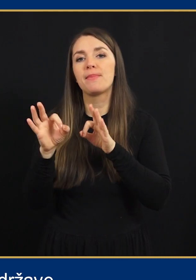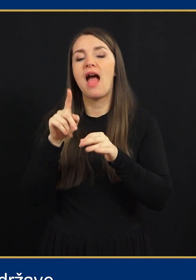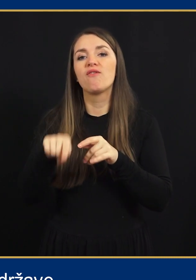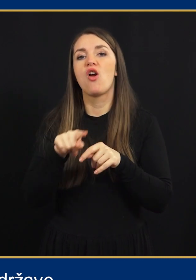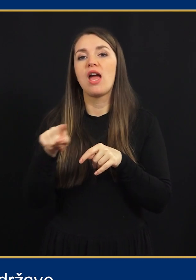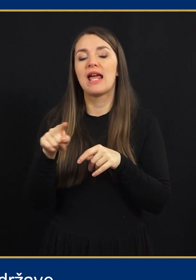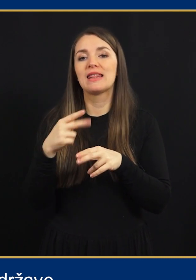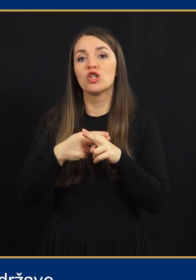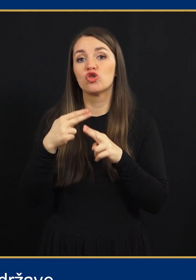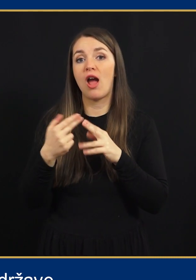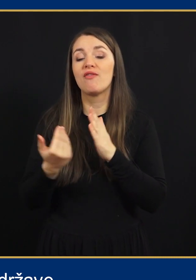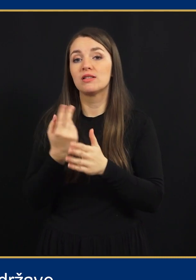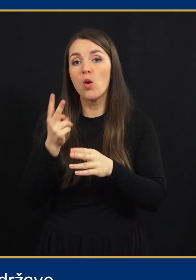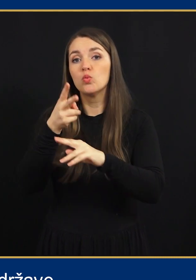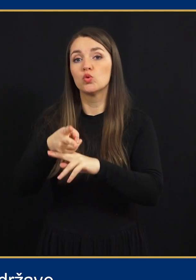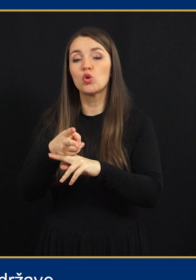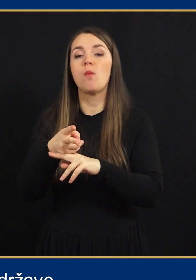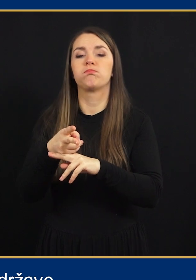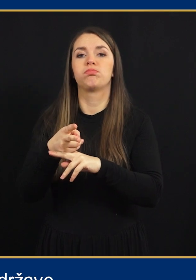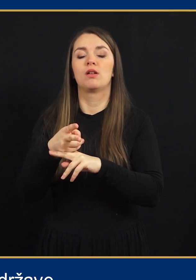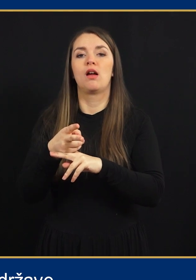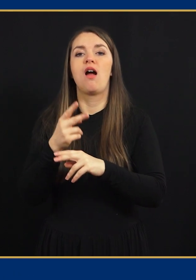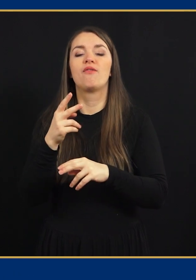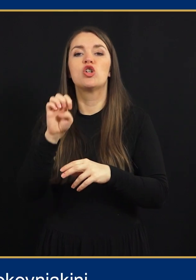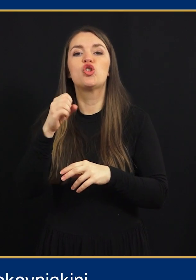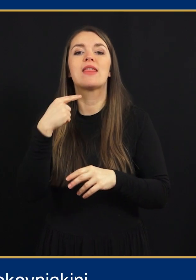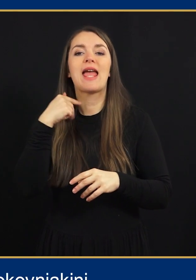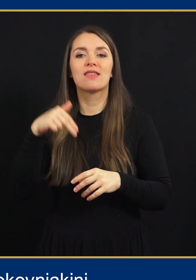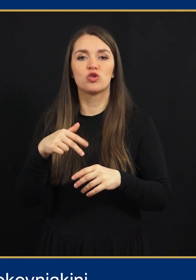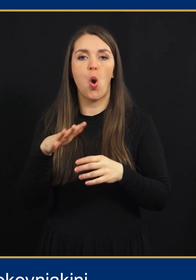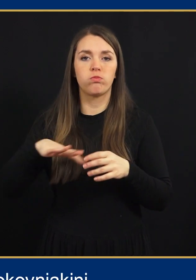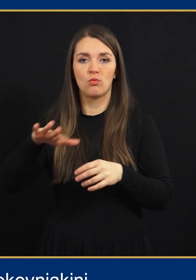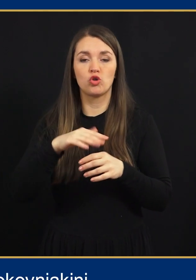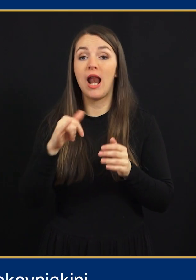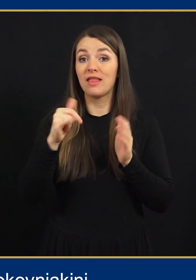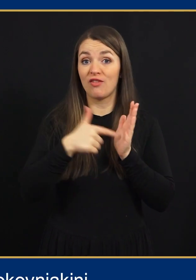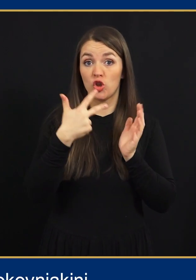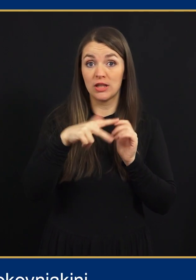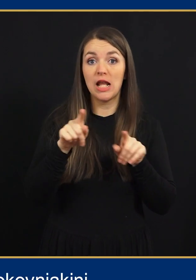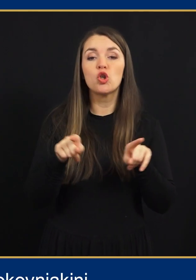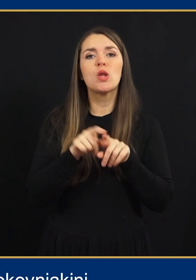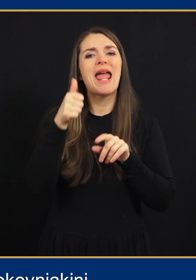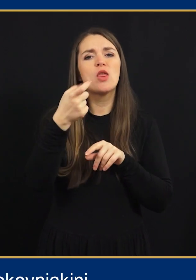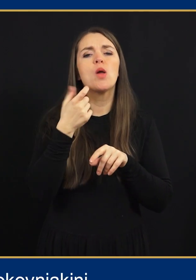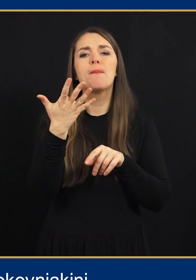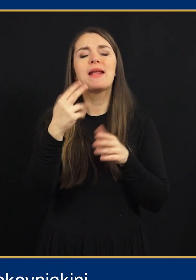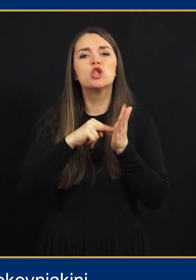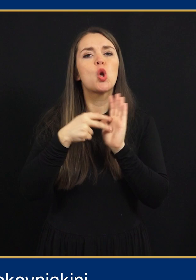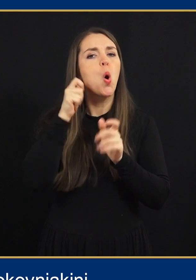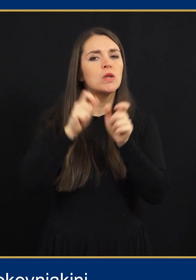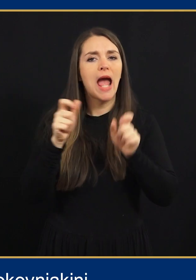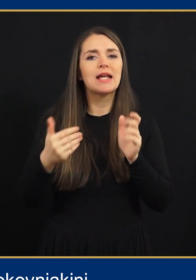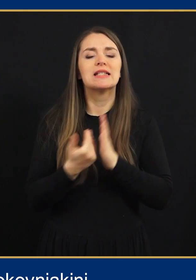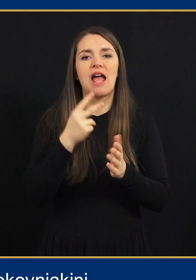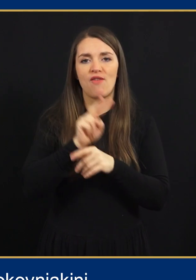ter države za vstop v šengensko območje. Leta 2013 jo je kot eno od 5 strokovnjakinj